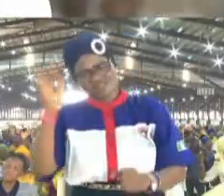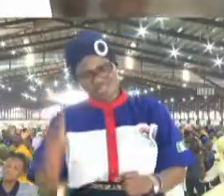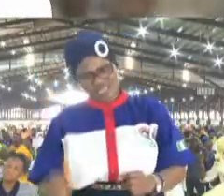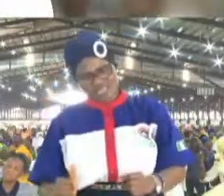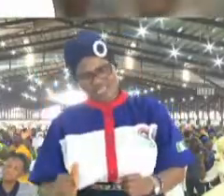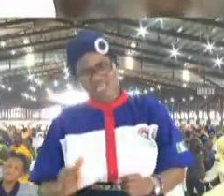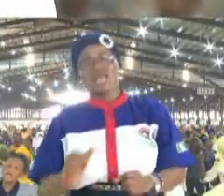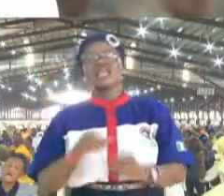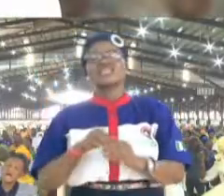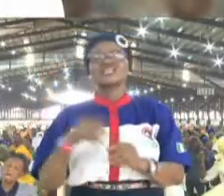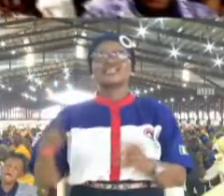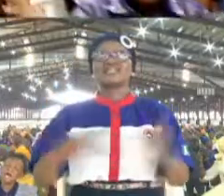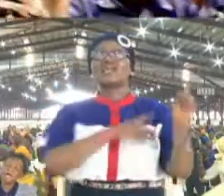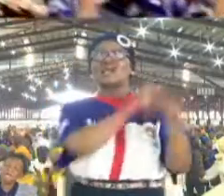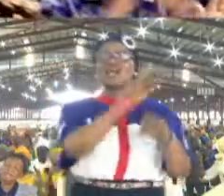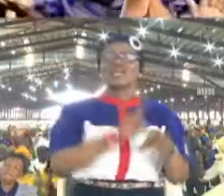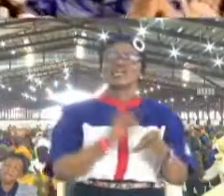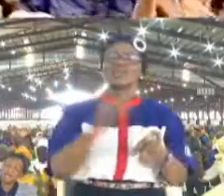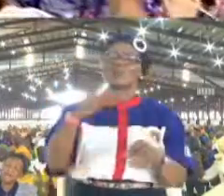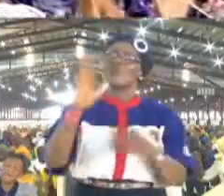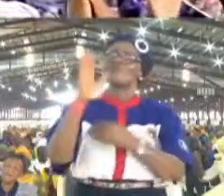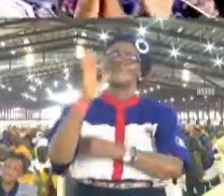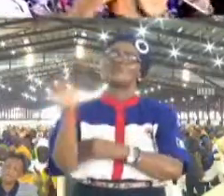Níjọba Ọlọ́run a ò ní wá yín tì.